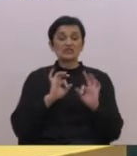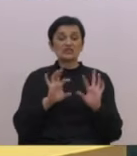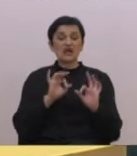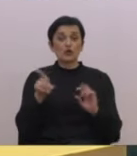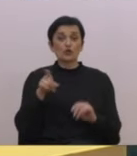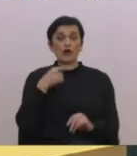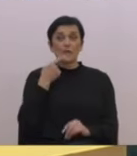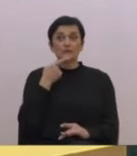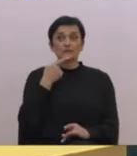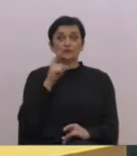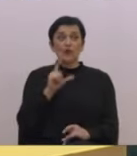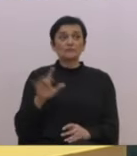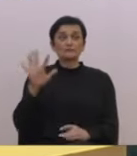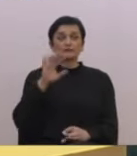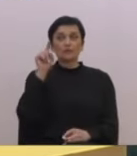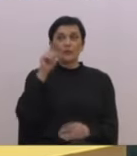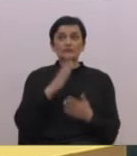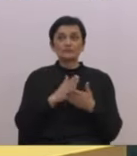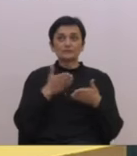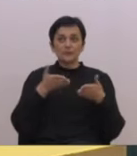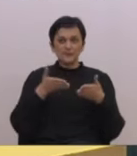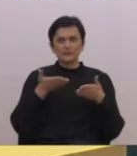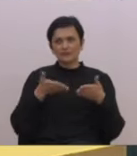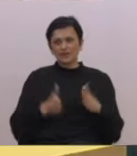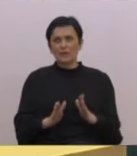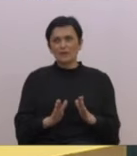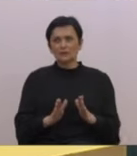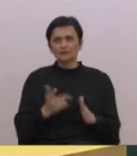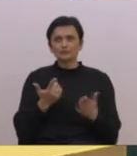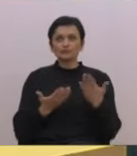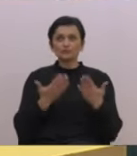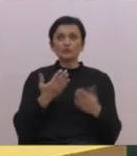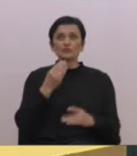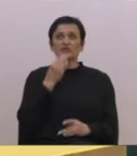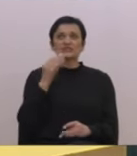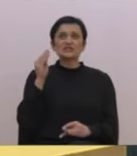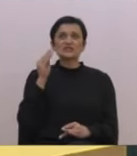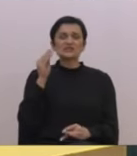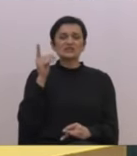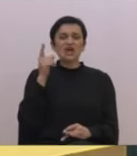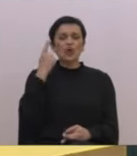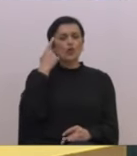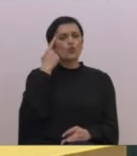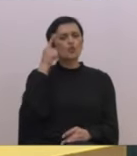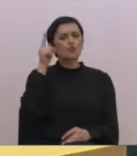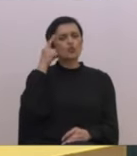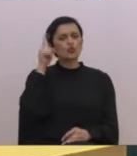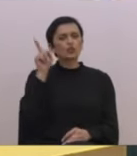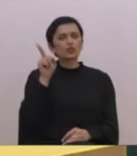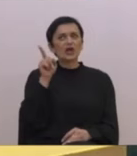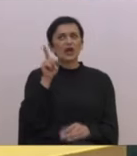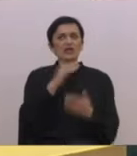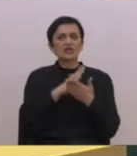რომ ევროპაში არის დაბადებული ალბათ საუკეთესო იდეების უდიდესი ნაწილი, მაგრამ ევროპაში